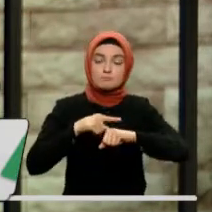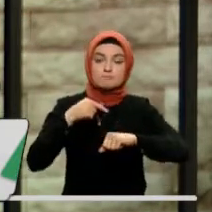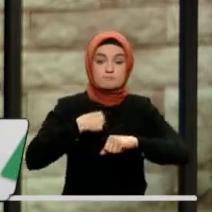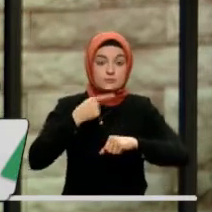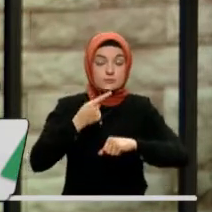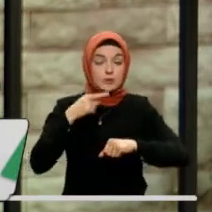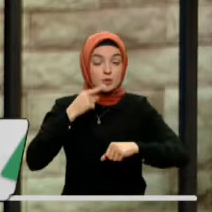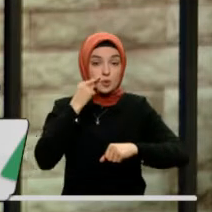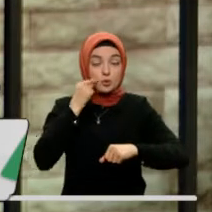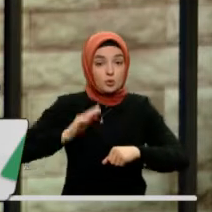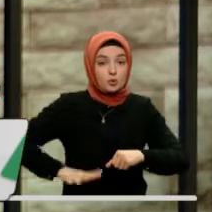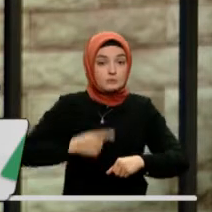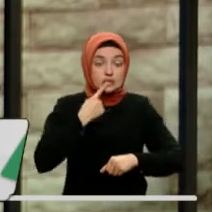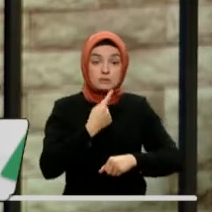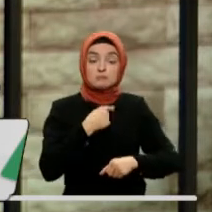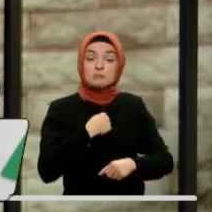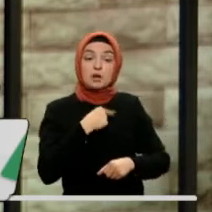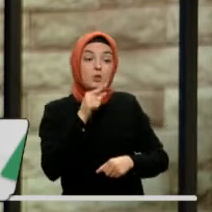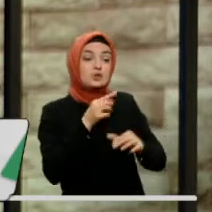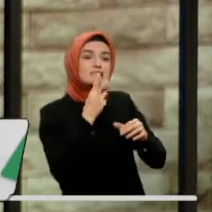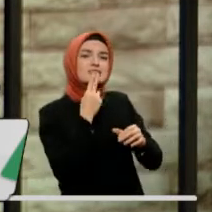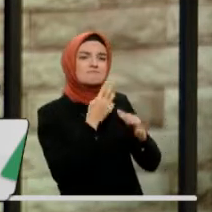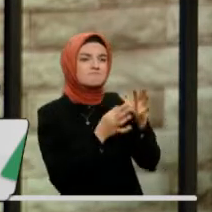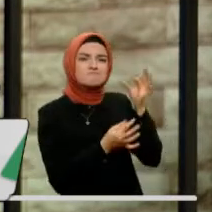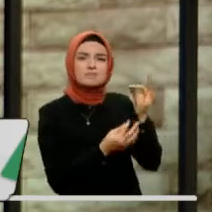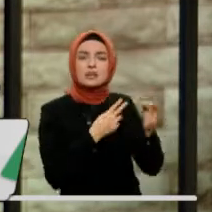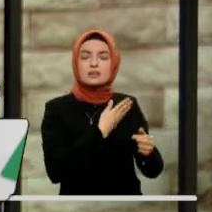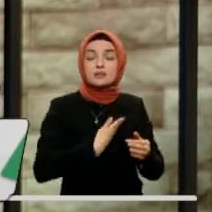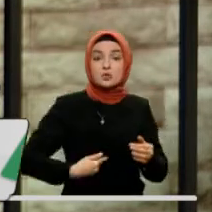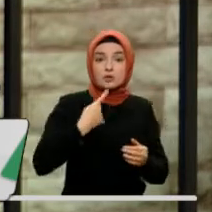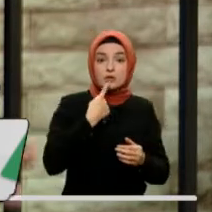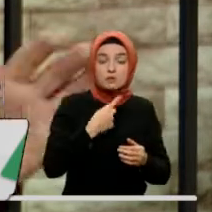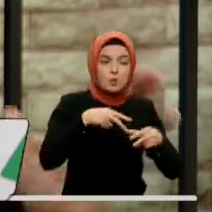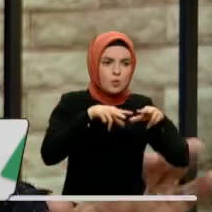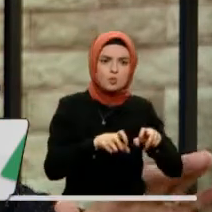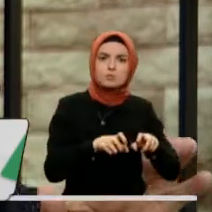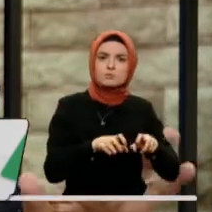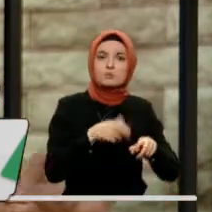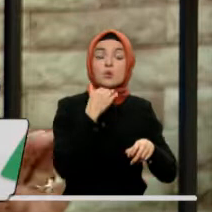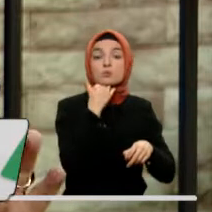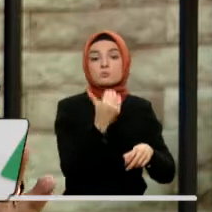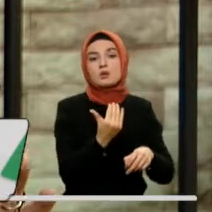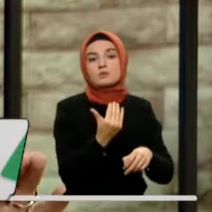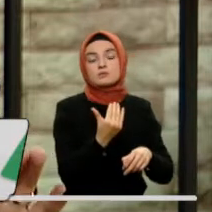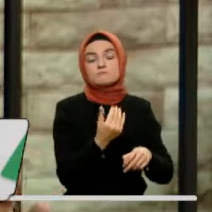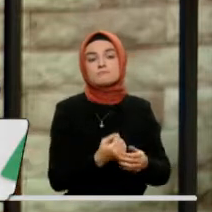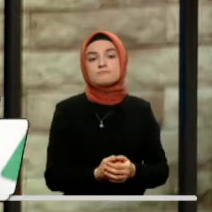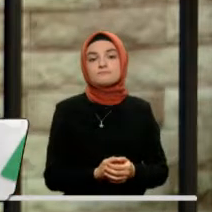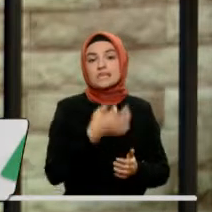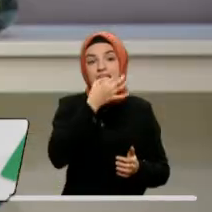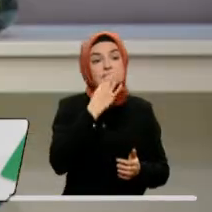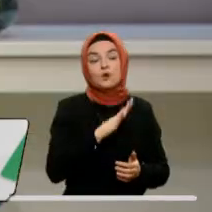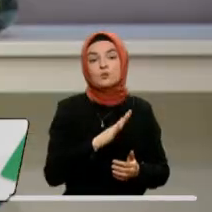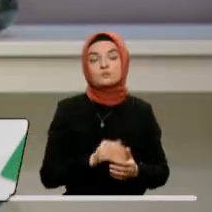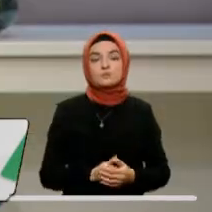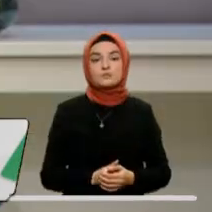dedi ki anne ben bir kızı seviyorum ya da telefonda gördük ya da duyduk. Hemen oturt. Olmaz. Peki. İzin yok. Hocam